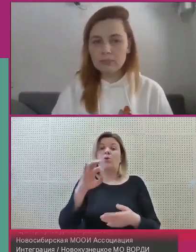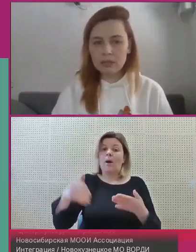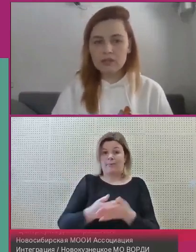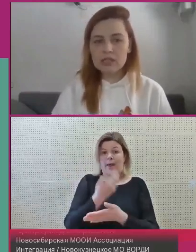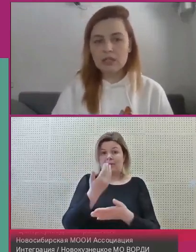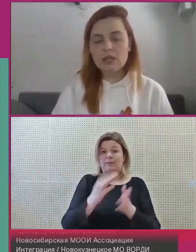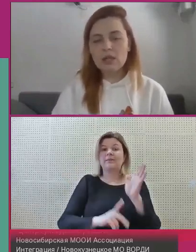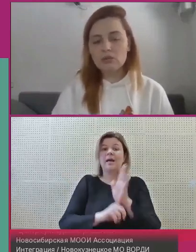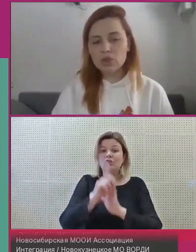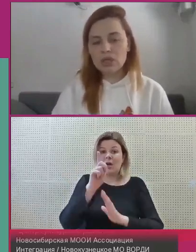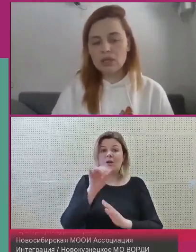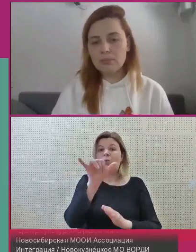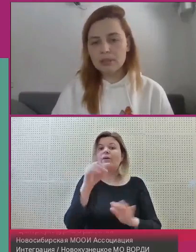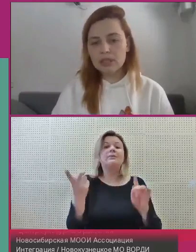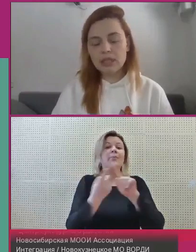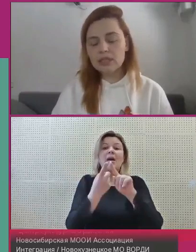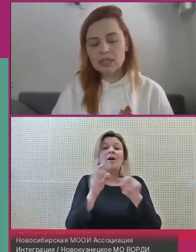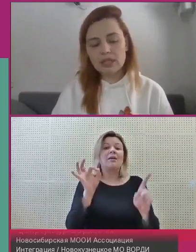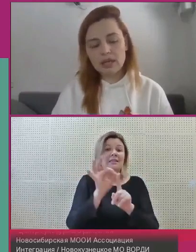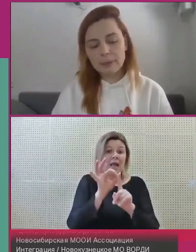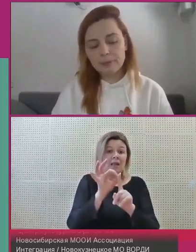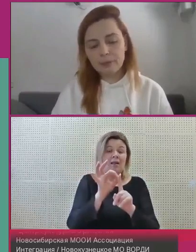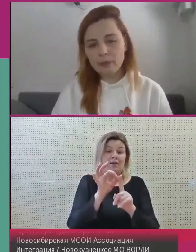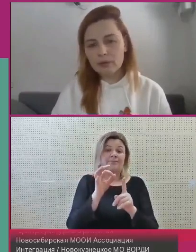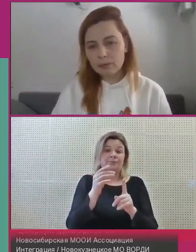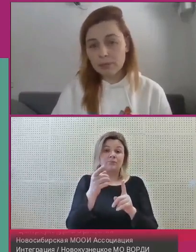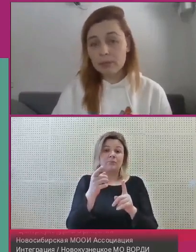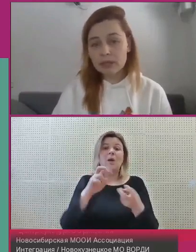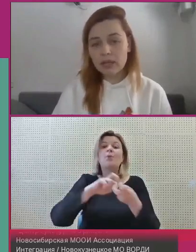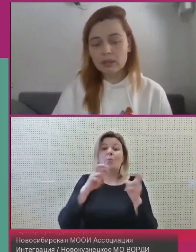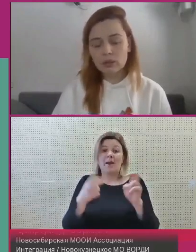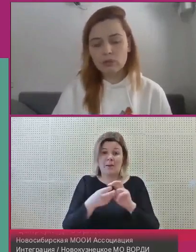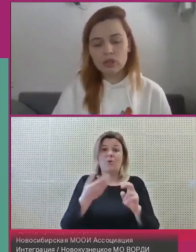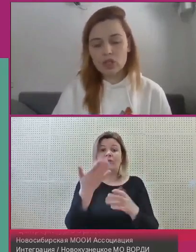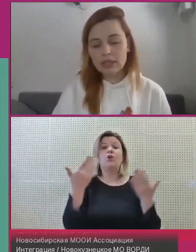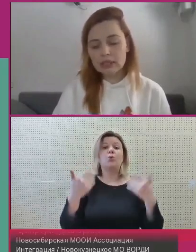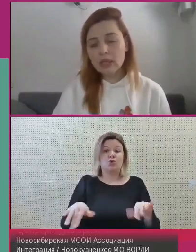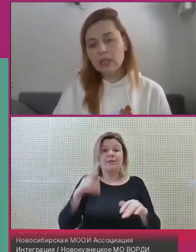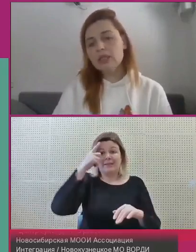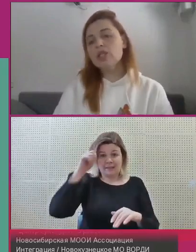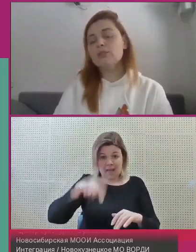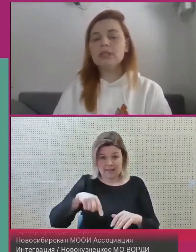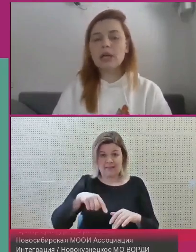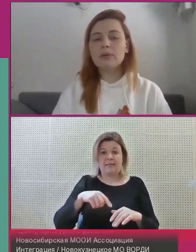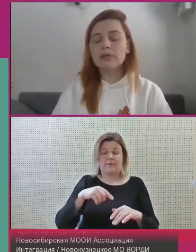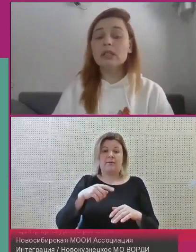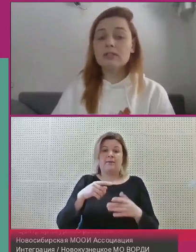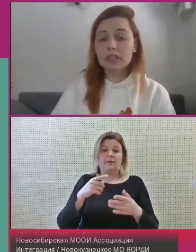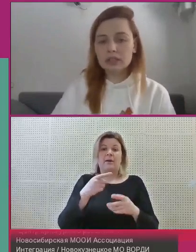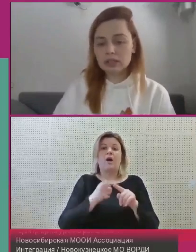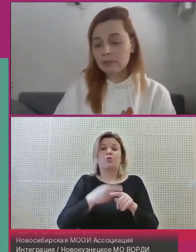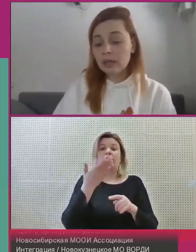вас первая цель уже определена, не цель, а проблема, да, которую вы решаете. И дальше по этапам